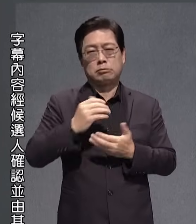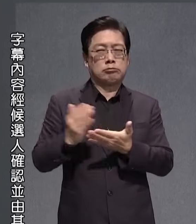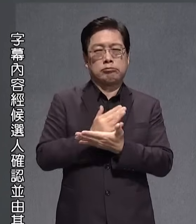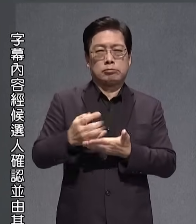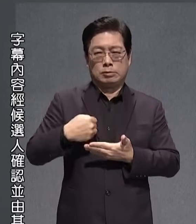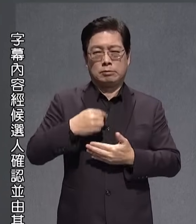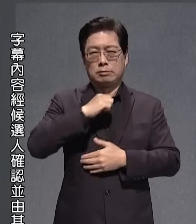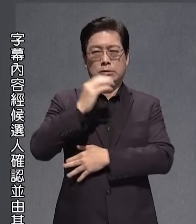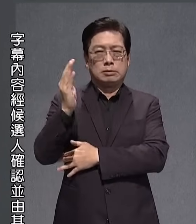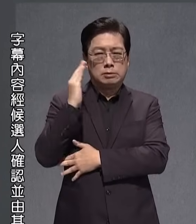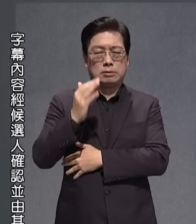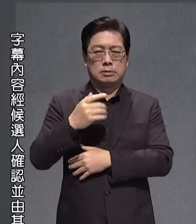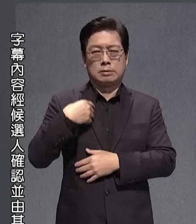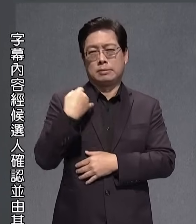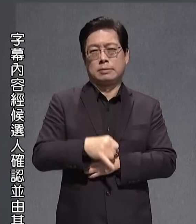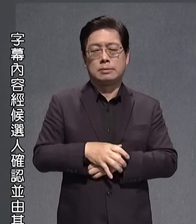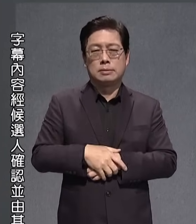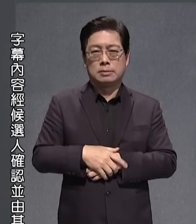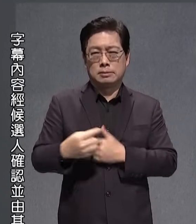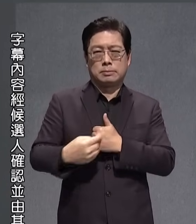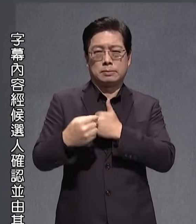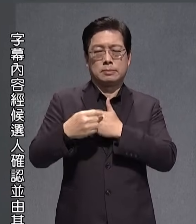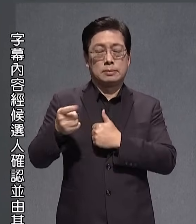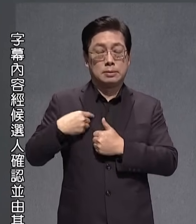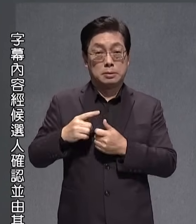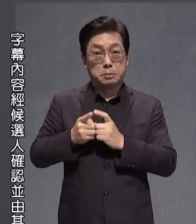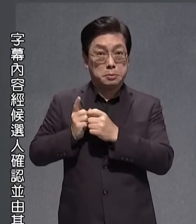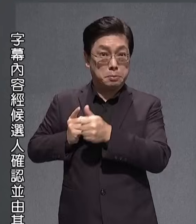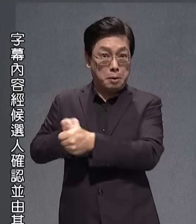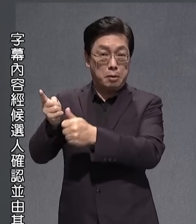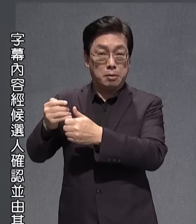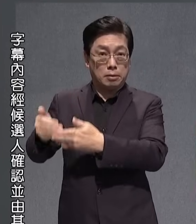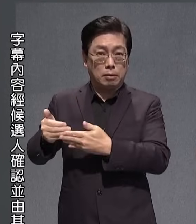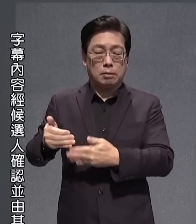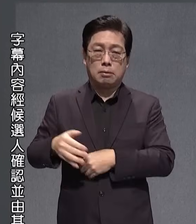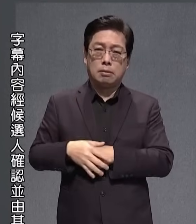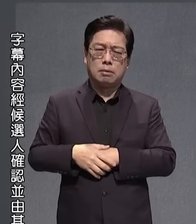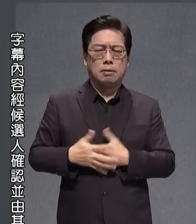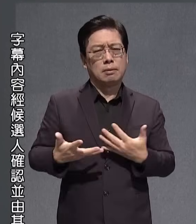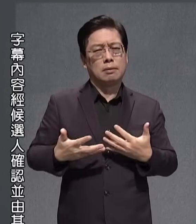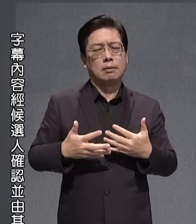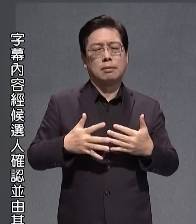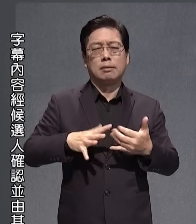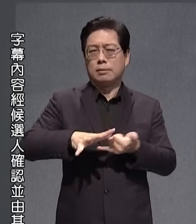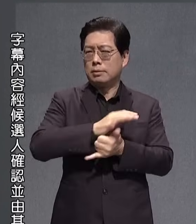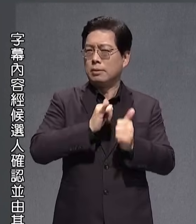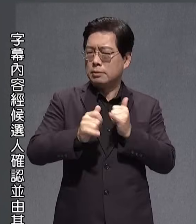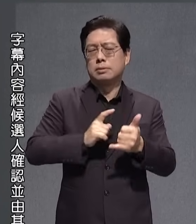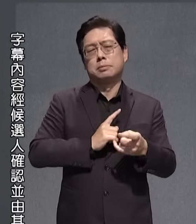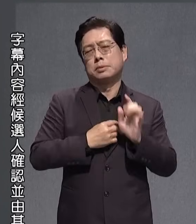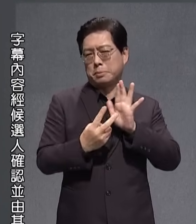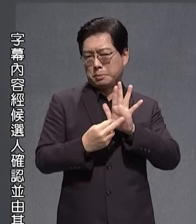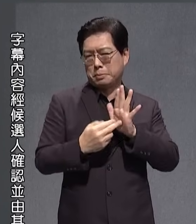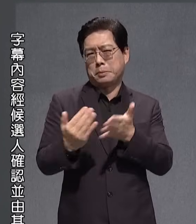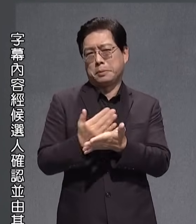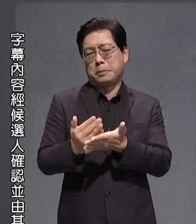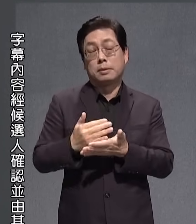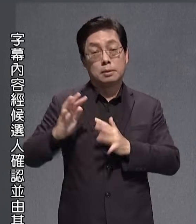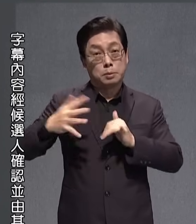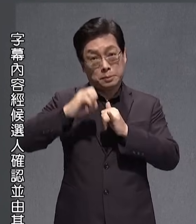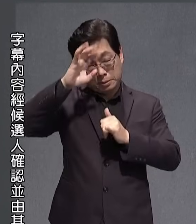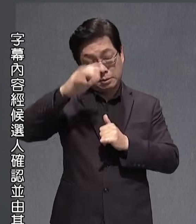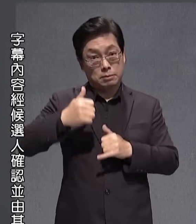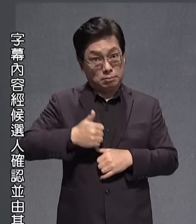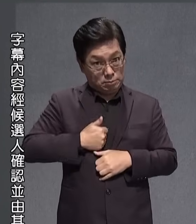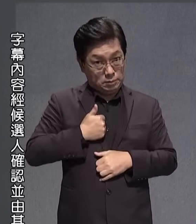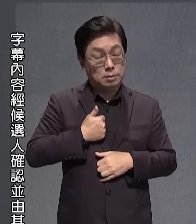判政府、批判台湾、挑衅中国。我要让全国的民众来评评理，国民党对